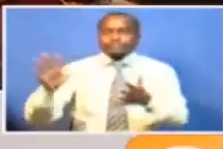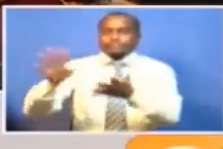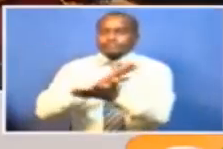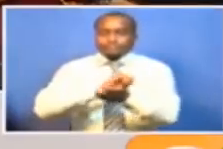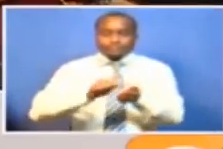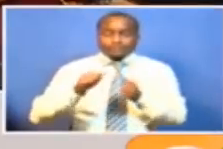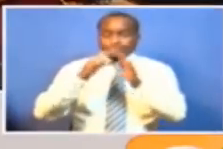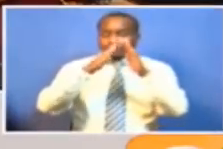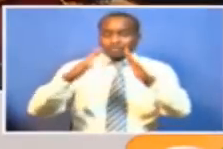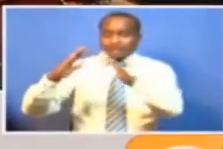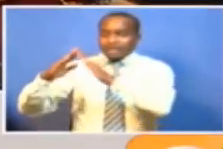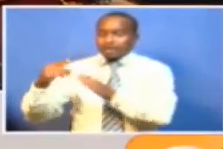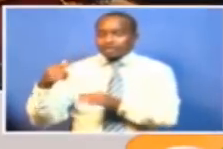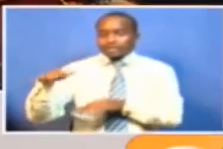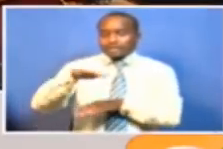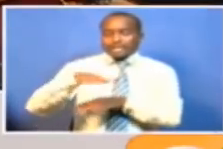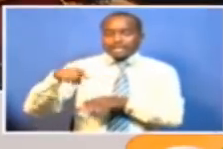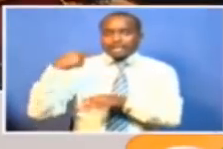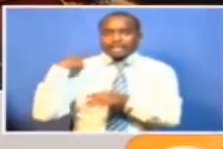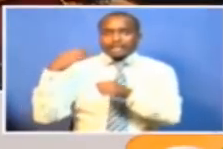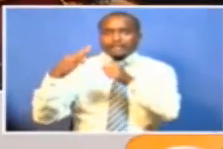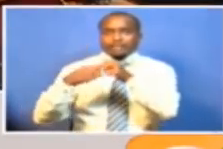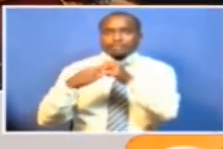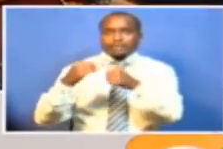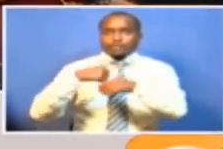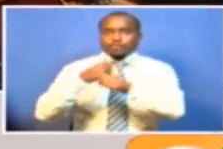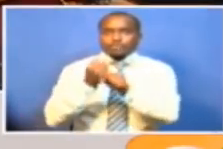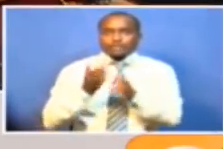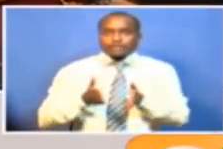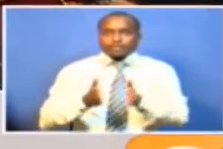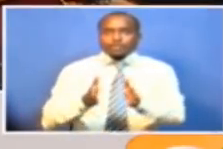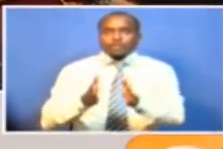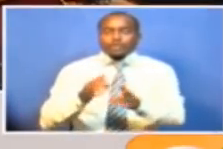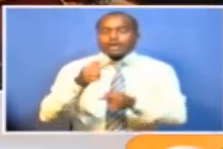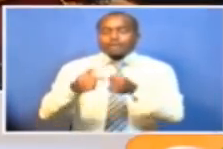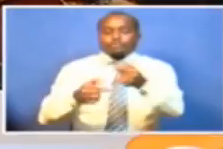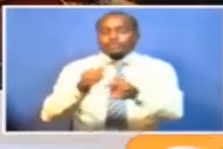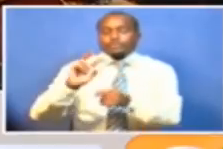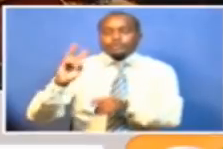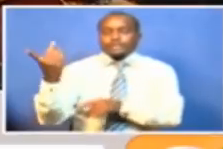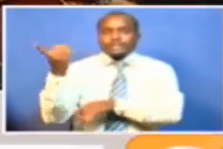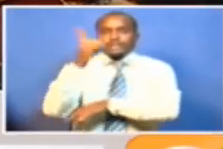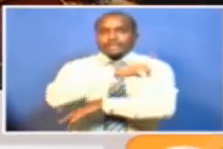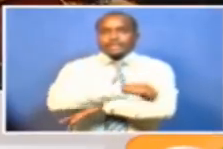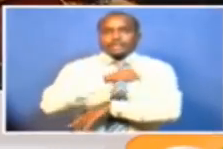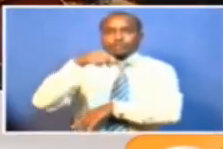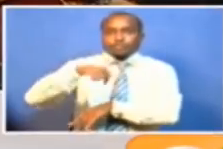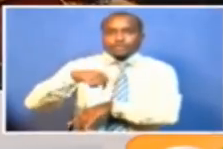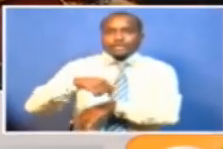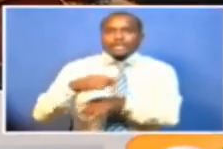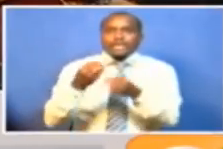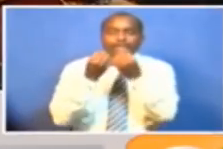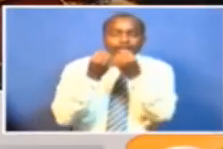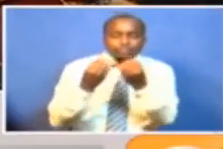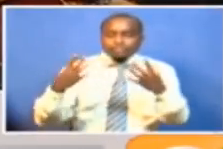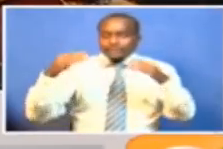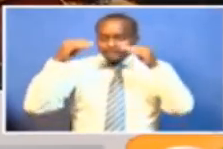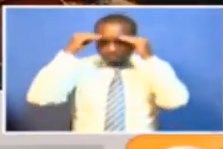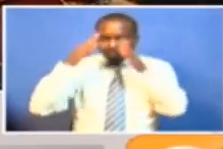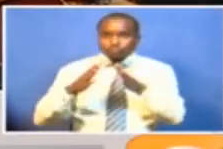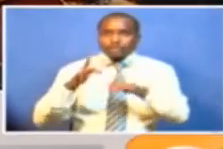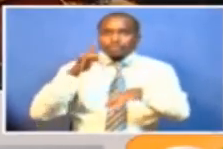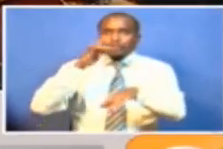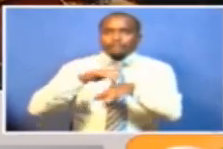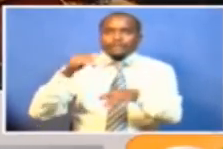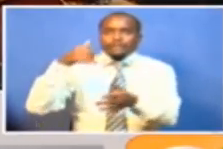Mtaani Kibra kutoa nafasi ya ujenzi wa barabara imeendelea kwa siku ya pili hii leo, huku mamia ya wanafunzi wakiwa miongoni mwa wale walioathirika